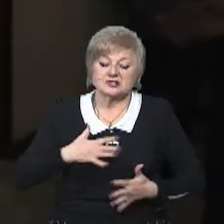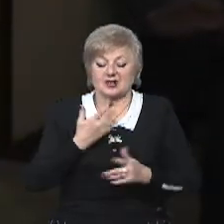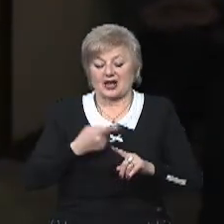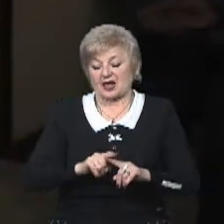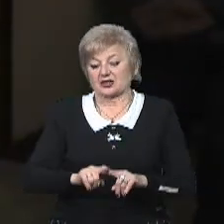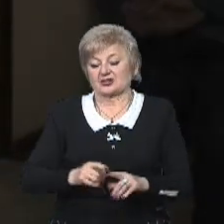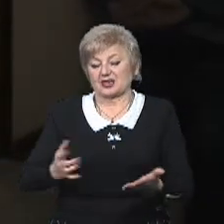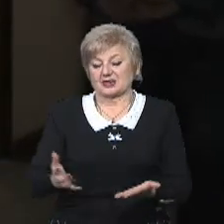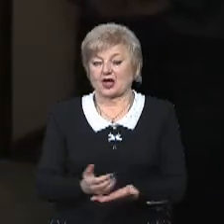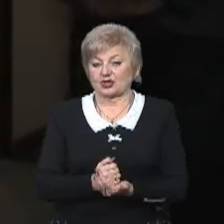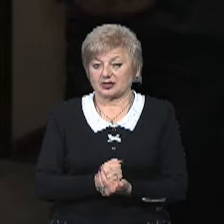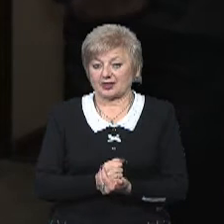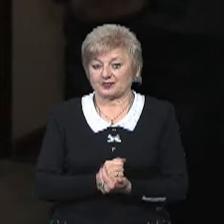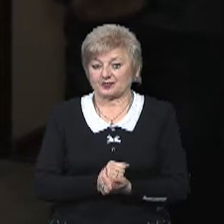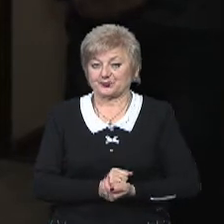знахідка.